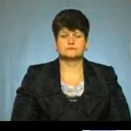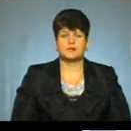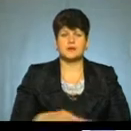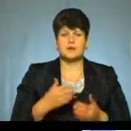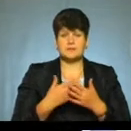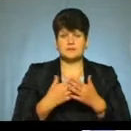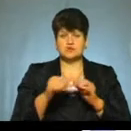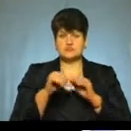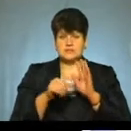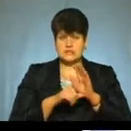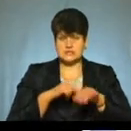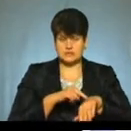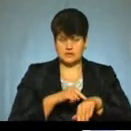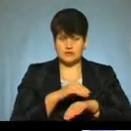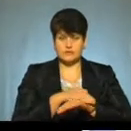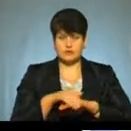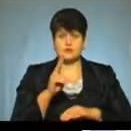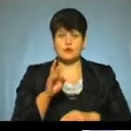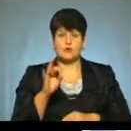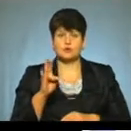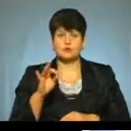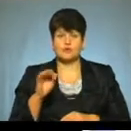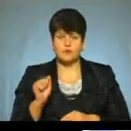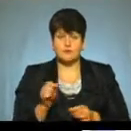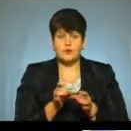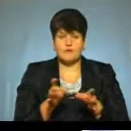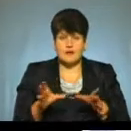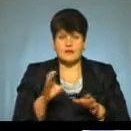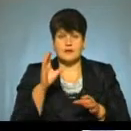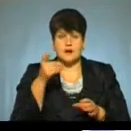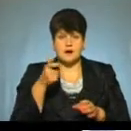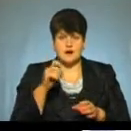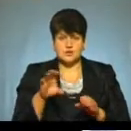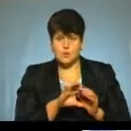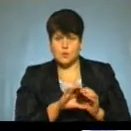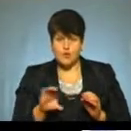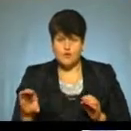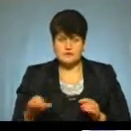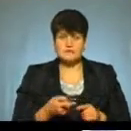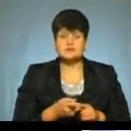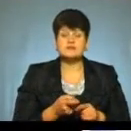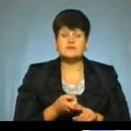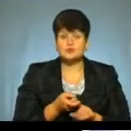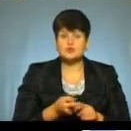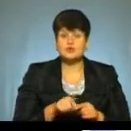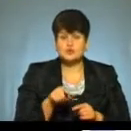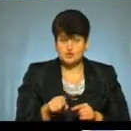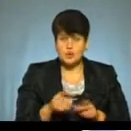Близько 16-ї години на вулиці Коновальця прорвало газопровід. Через цю аварію комунальне підприємство